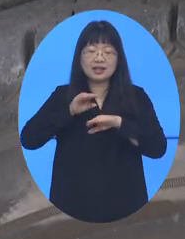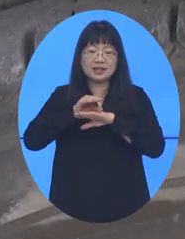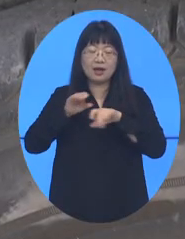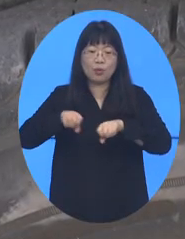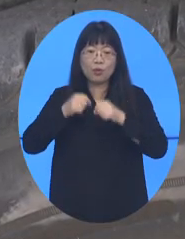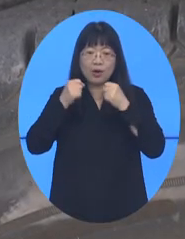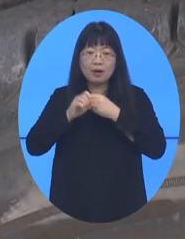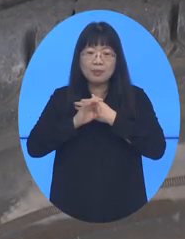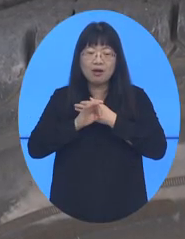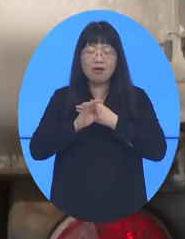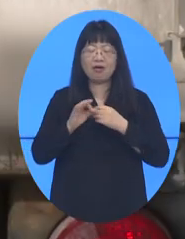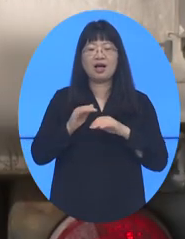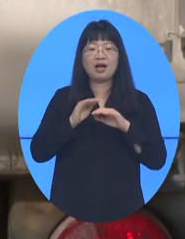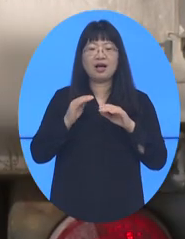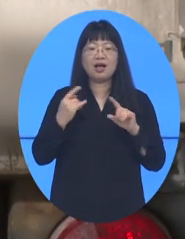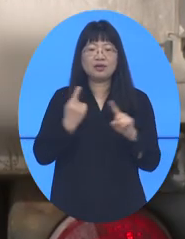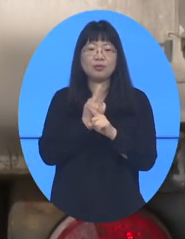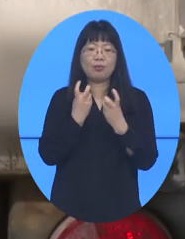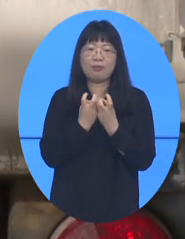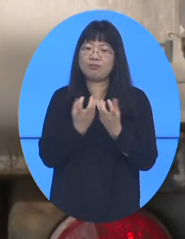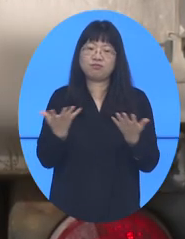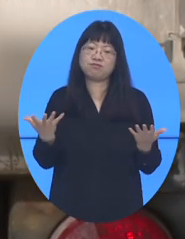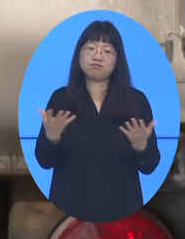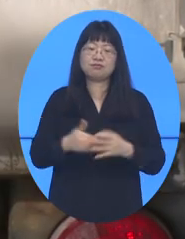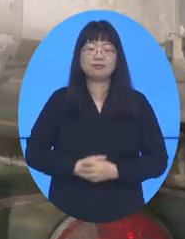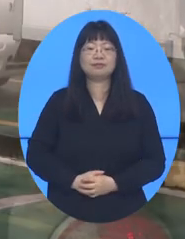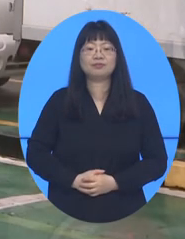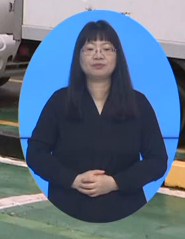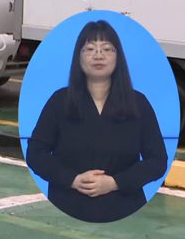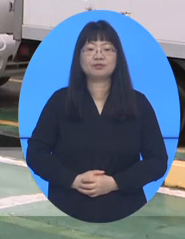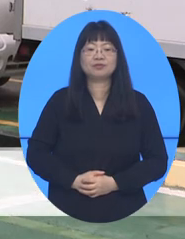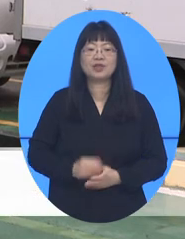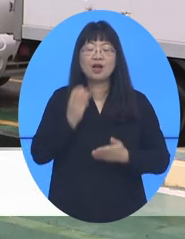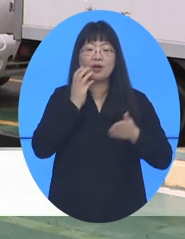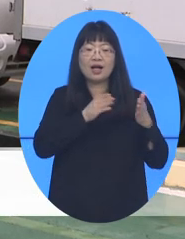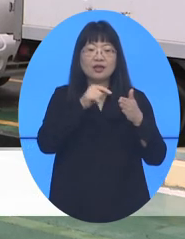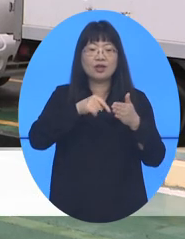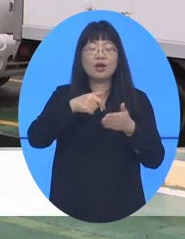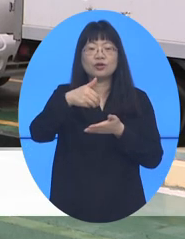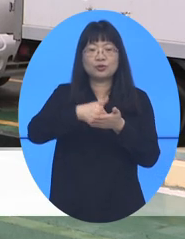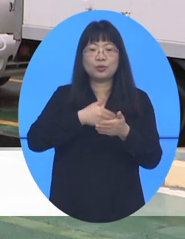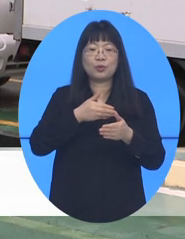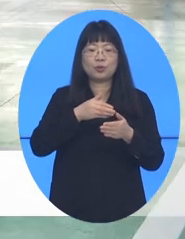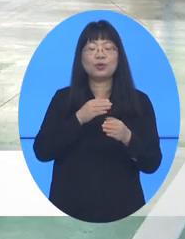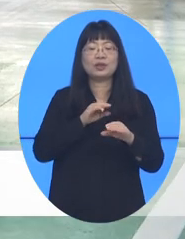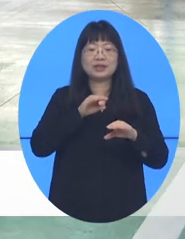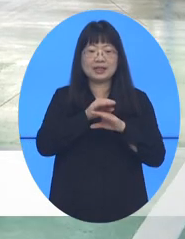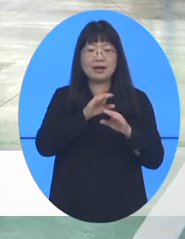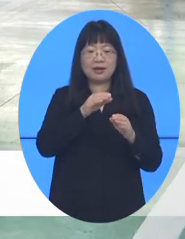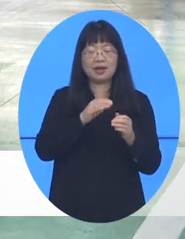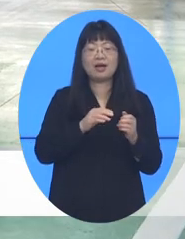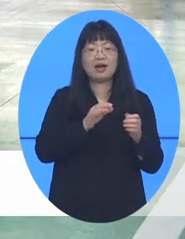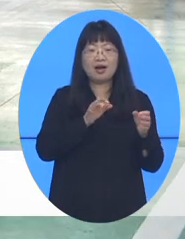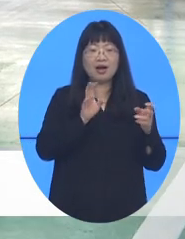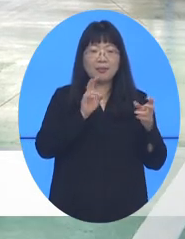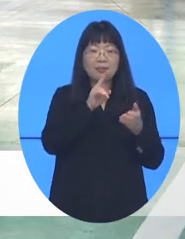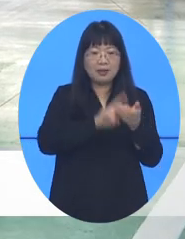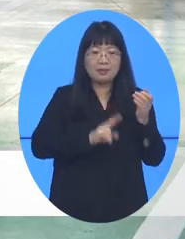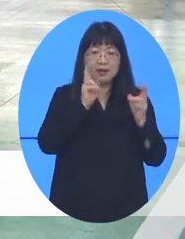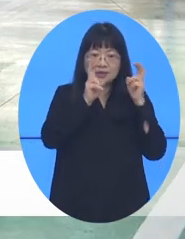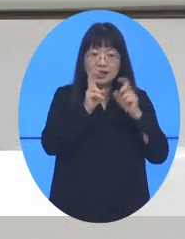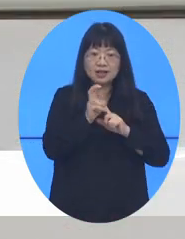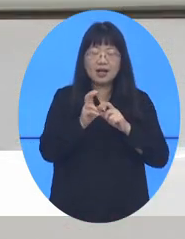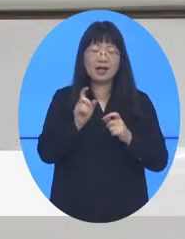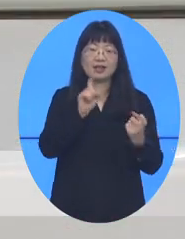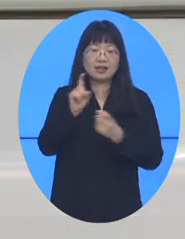차량이 고장나면 마땅한 대체 방법이 없는 상황. 도내 한 중고차 매매업체가 택배차가 사고나 고장이 났을